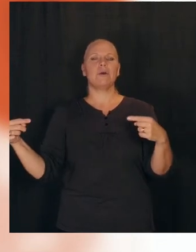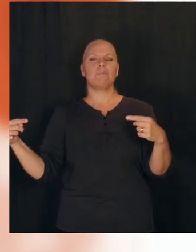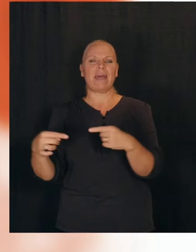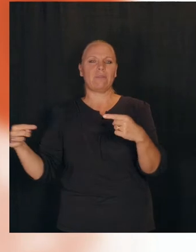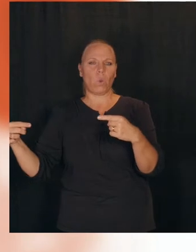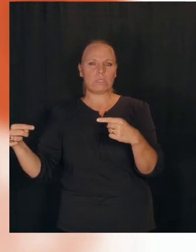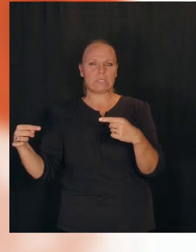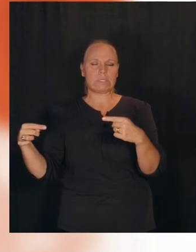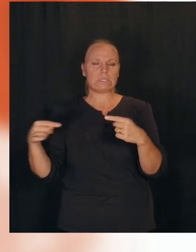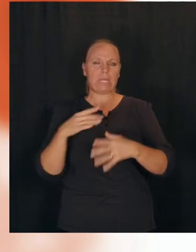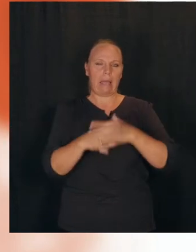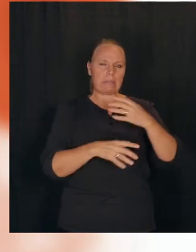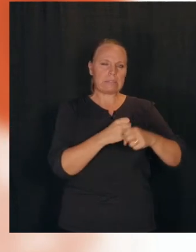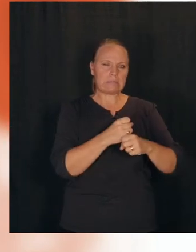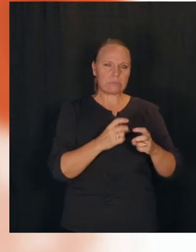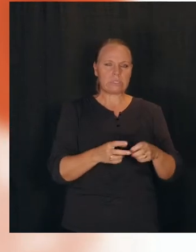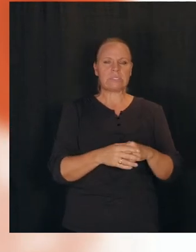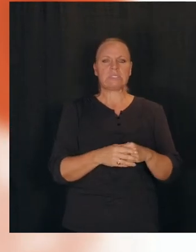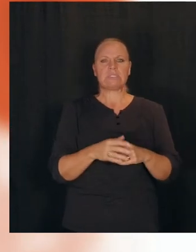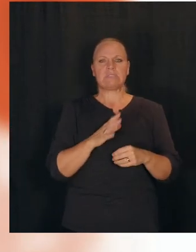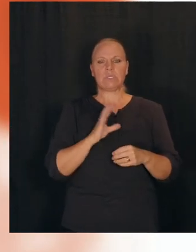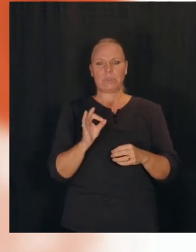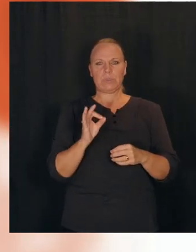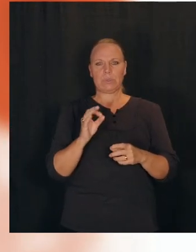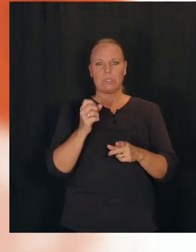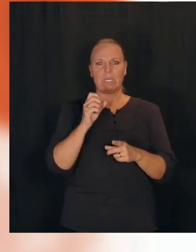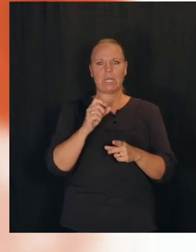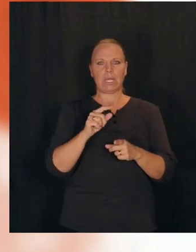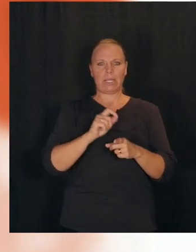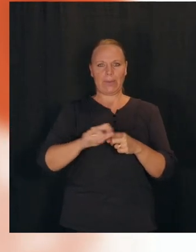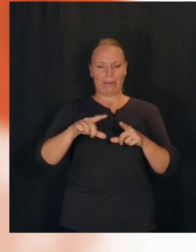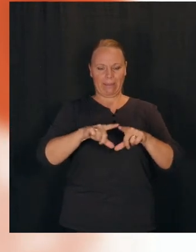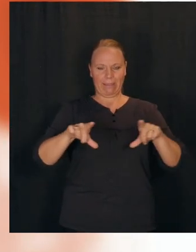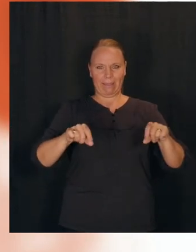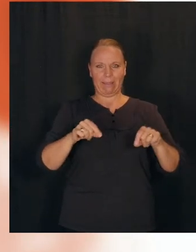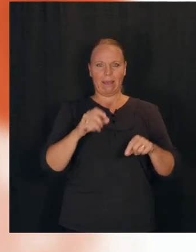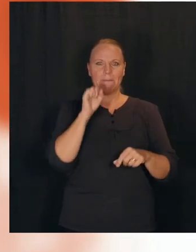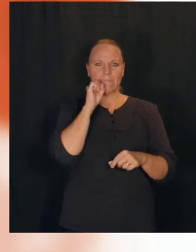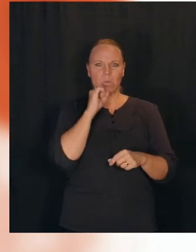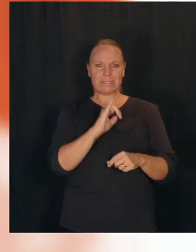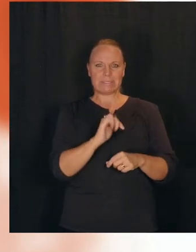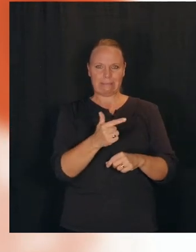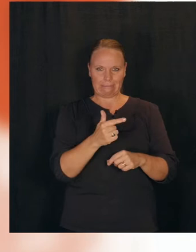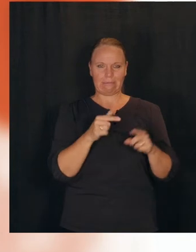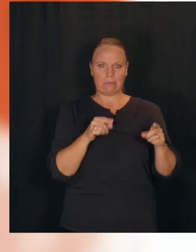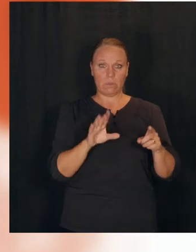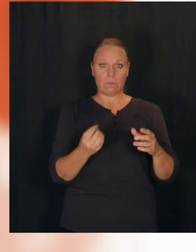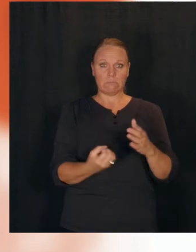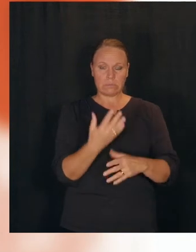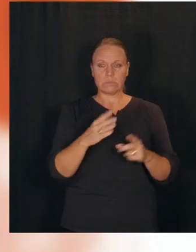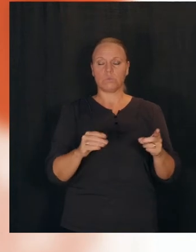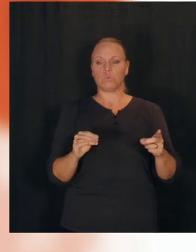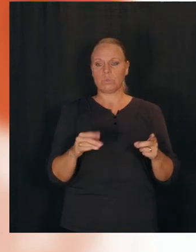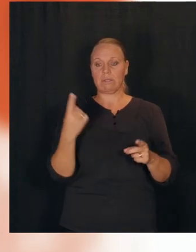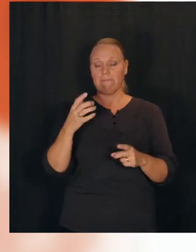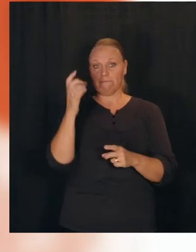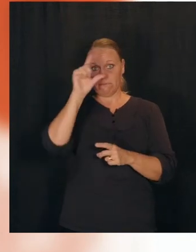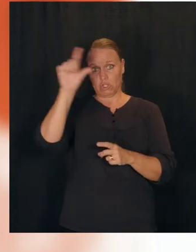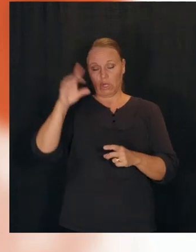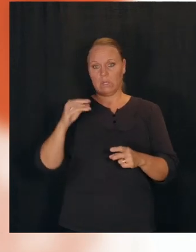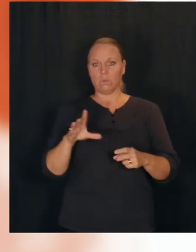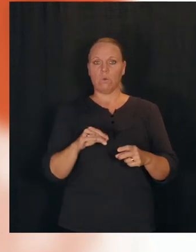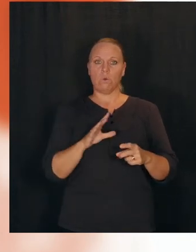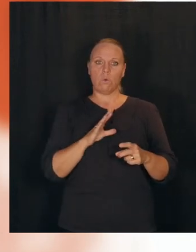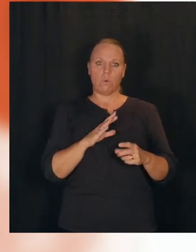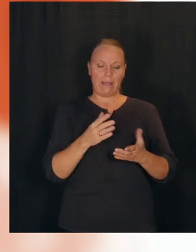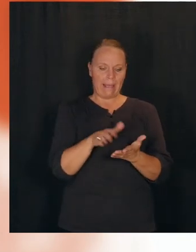till. Företaget 3M hade uppfunnit ett lim som hade egenskaperna att om man satte fast någonting med